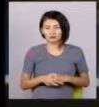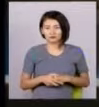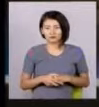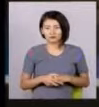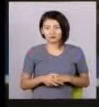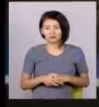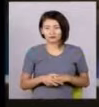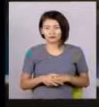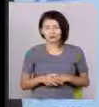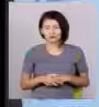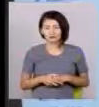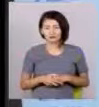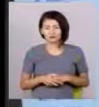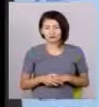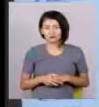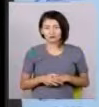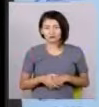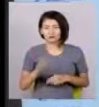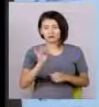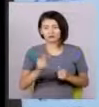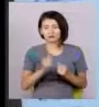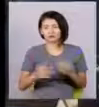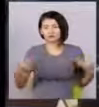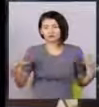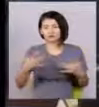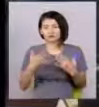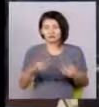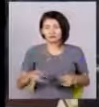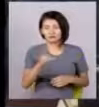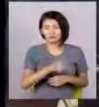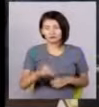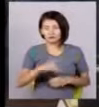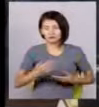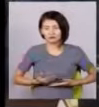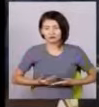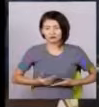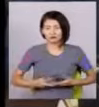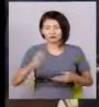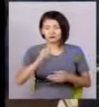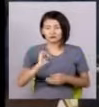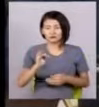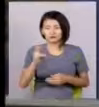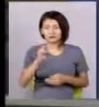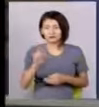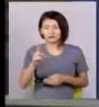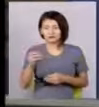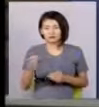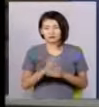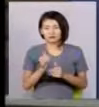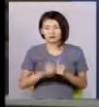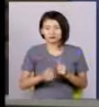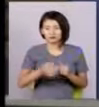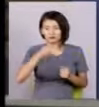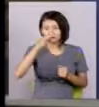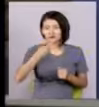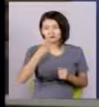Грунт, когда ищем бутовый камень. Жиында Баянауыл ауданы Шөптікөл ауылы тұрғындарының майкөбе көмір кенішінің шаңын жұтып отырғандығы да айтылды. Алдағы уақытта